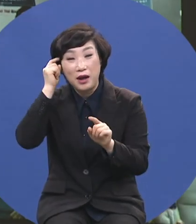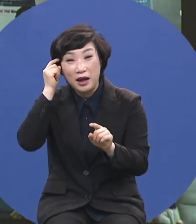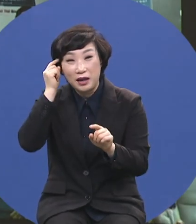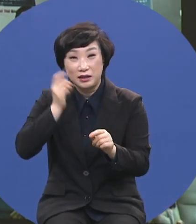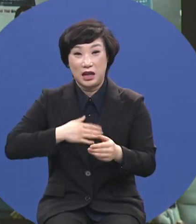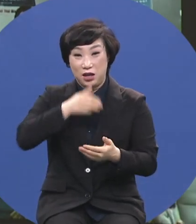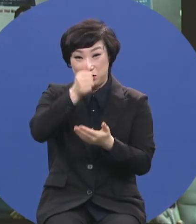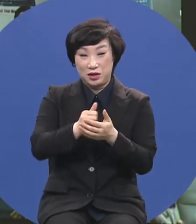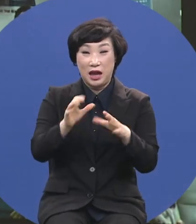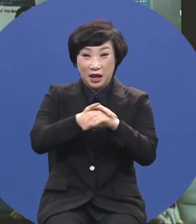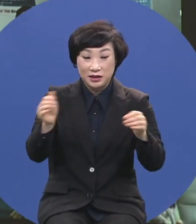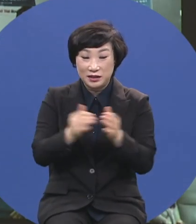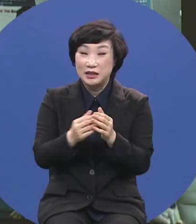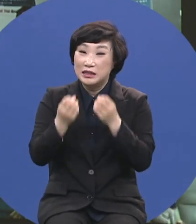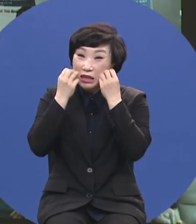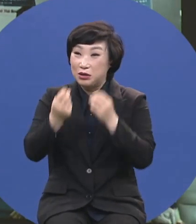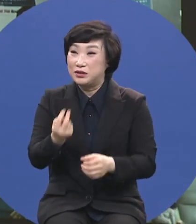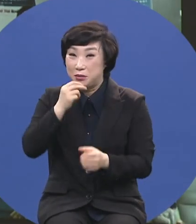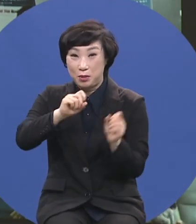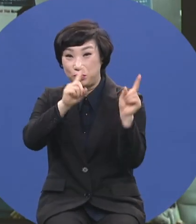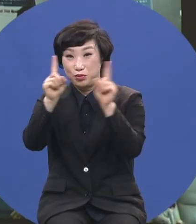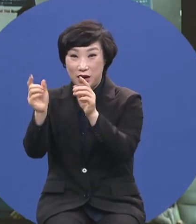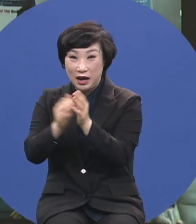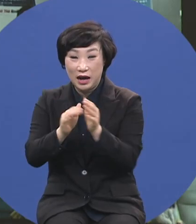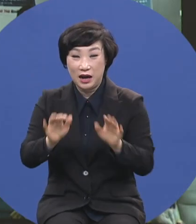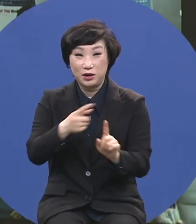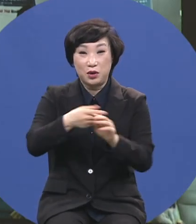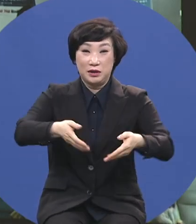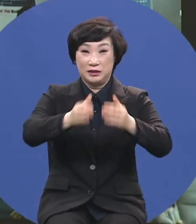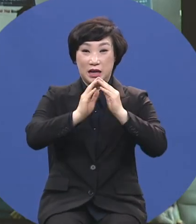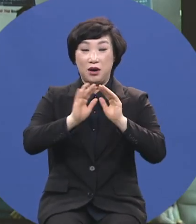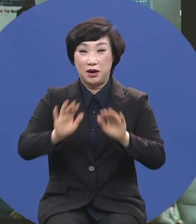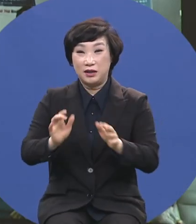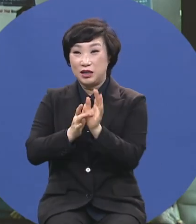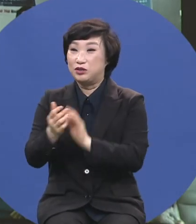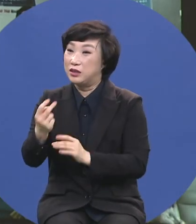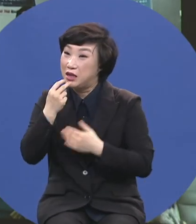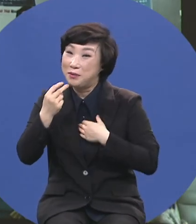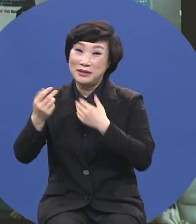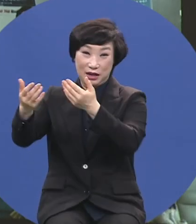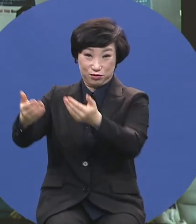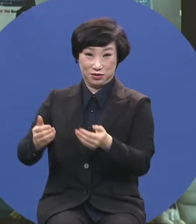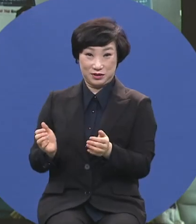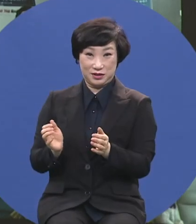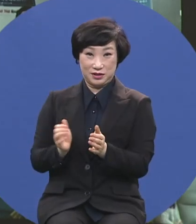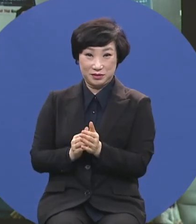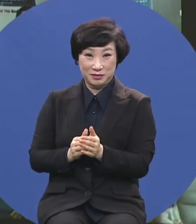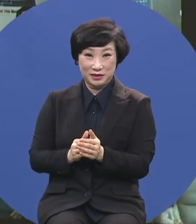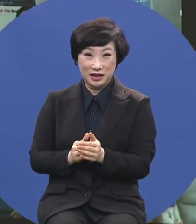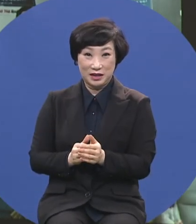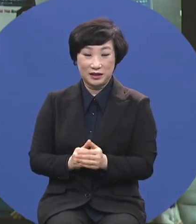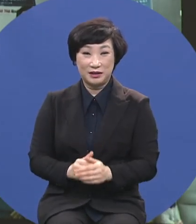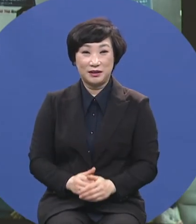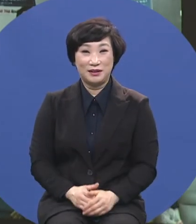새 생명으로 부활하셔서 교회를 세우시고 그 생명 내게 주셨으니